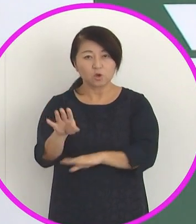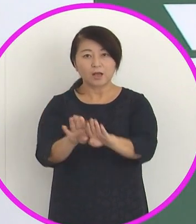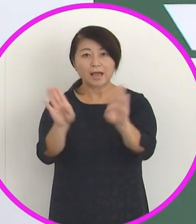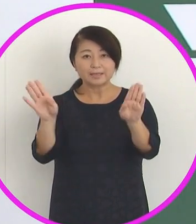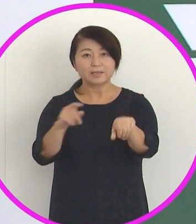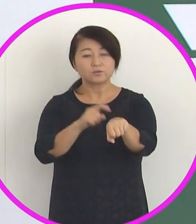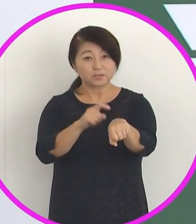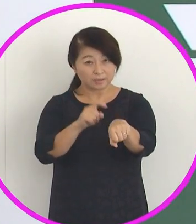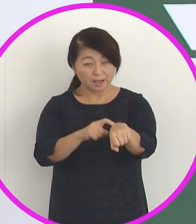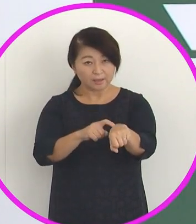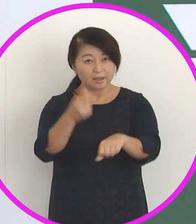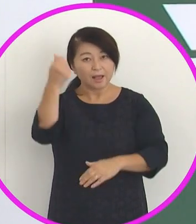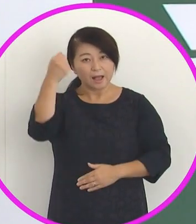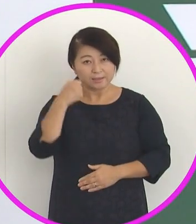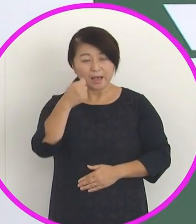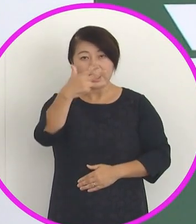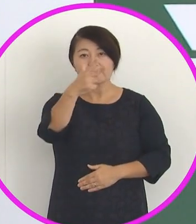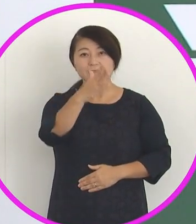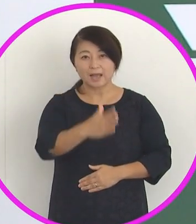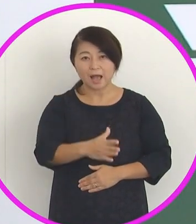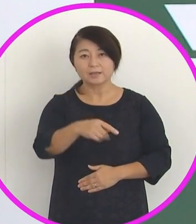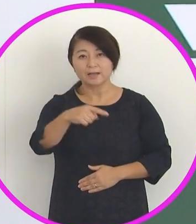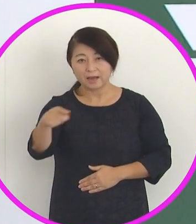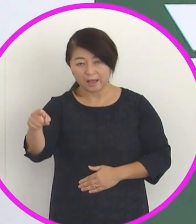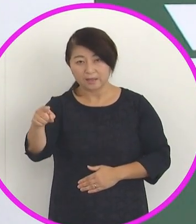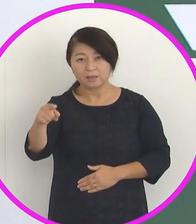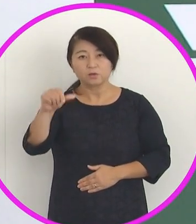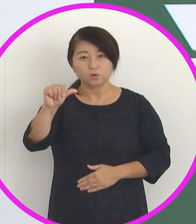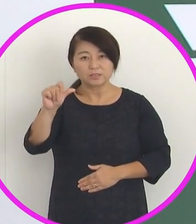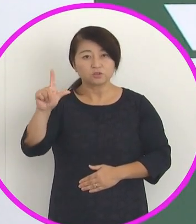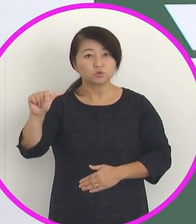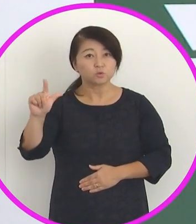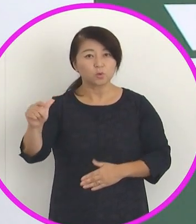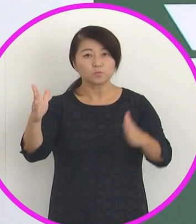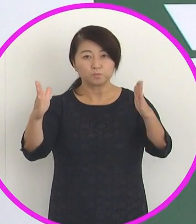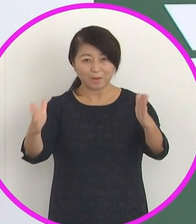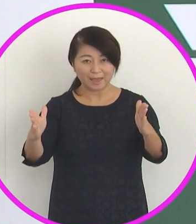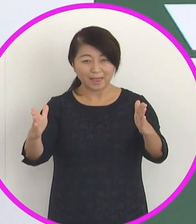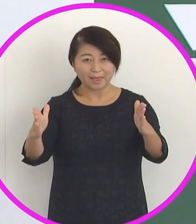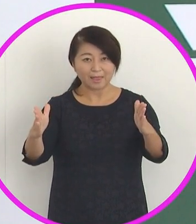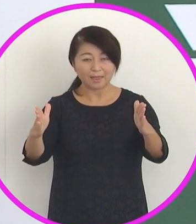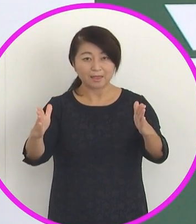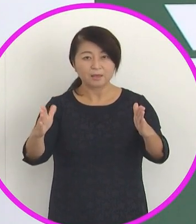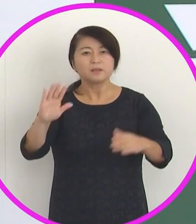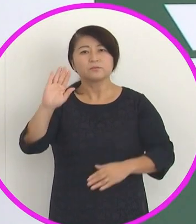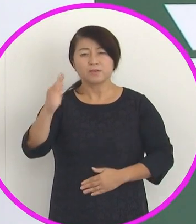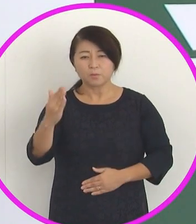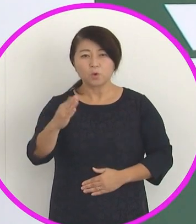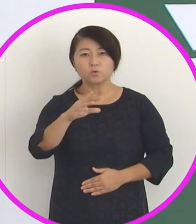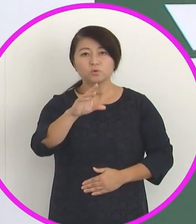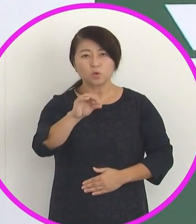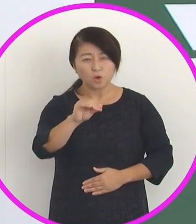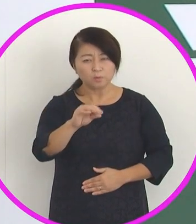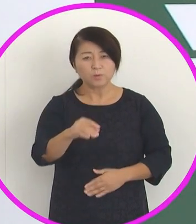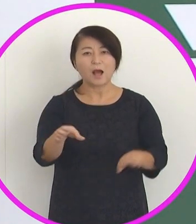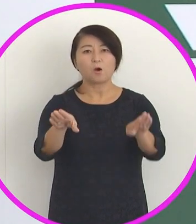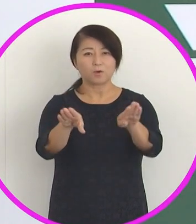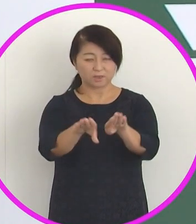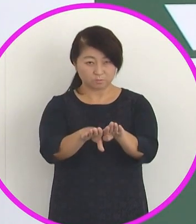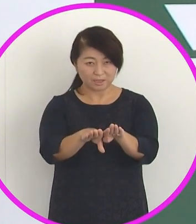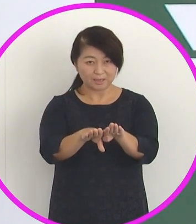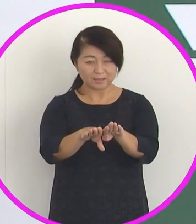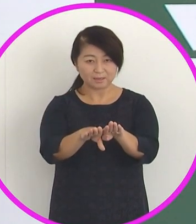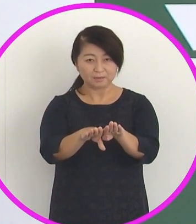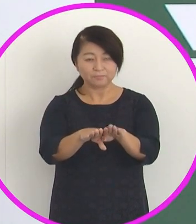内、午前8時30分から午後5時15分までです。ただし、13日土曜日は市役所